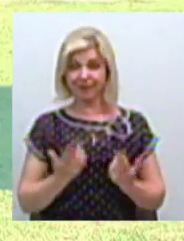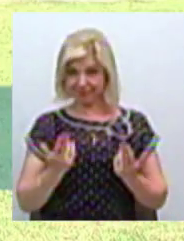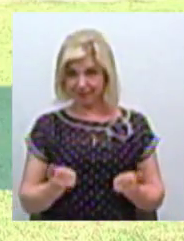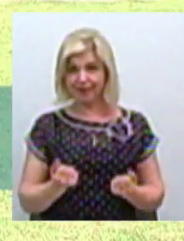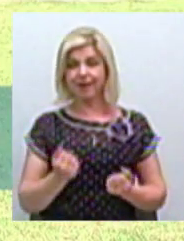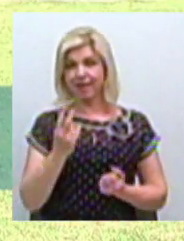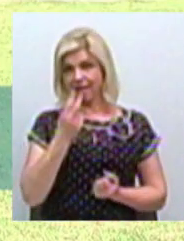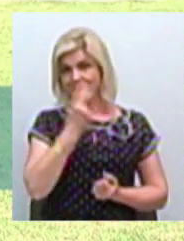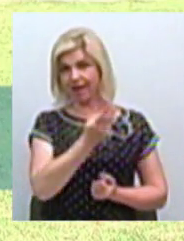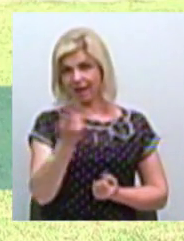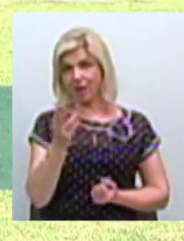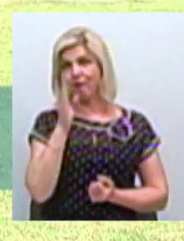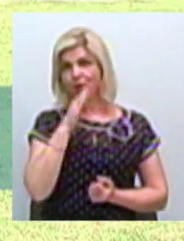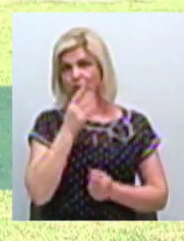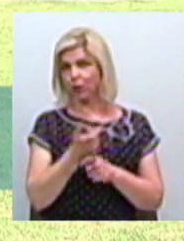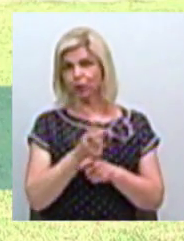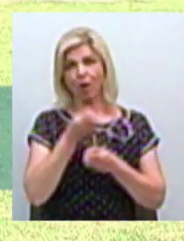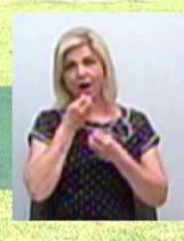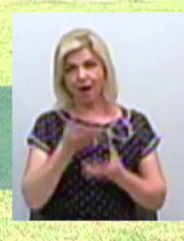На вигляд навіть водичка не дуже гарна.